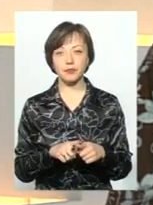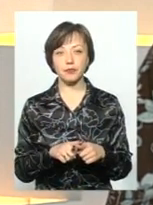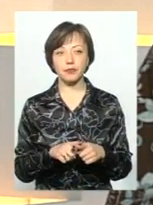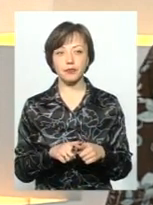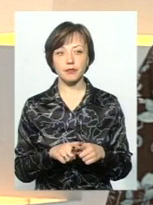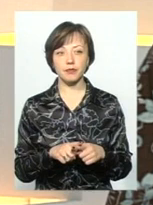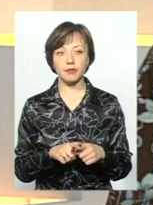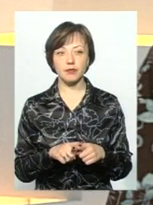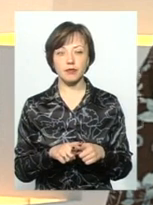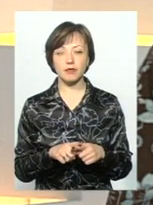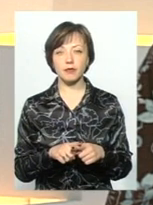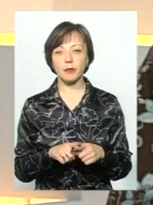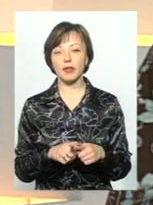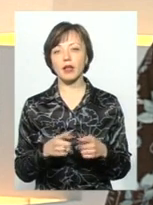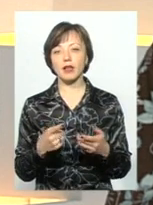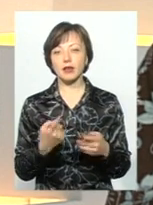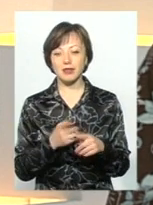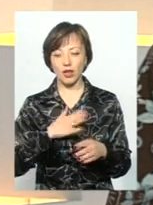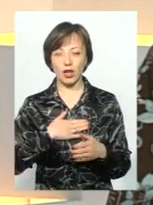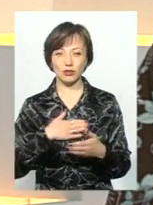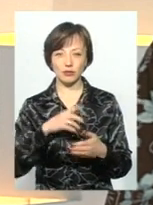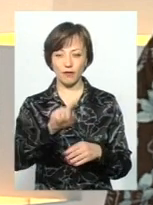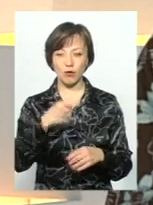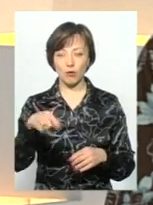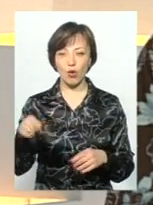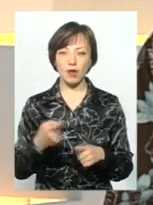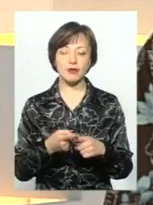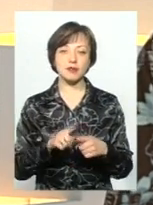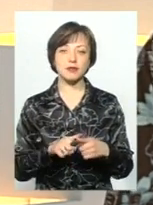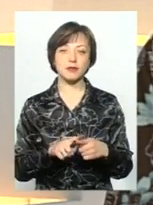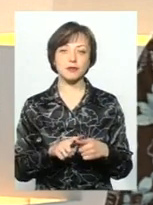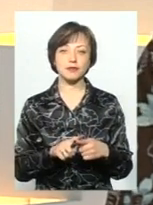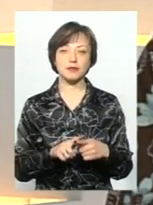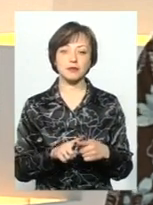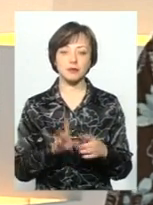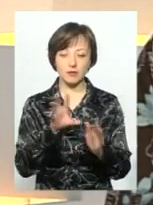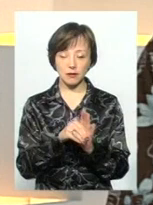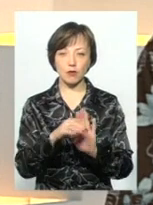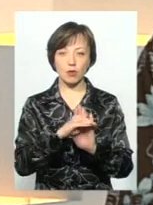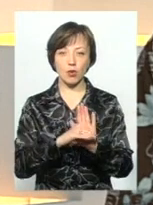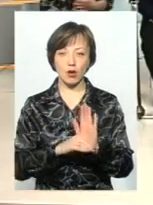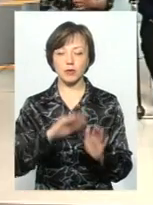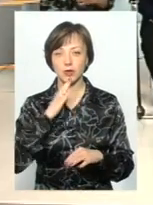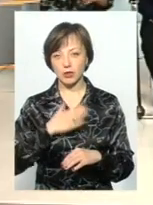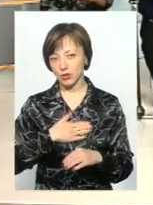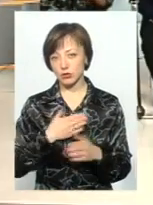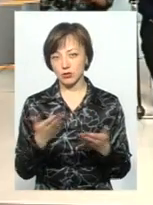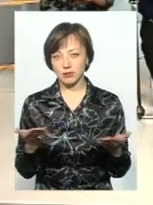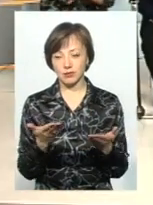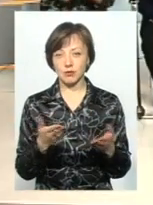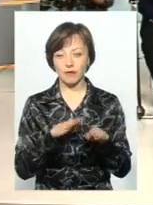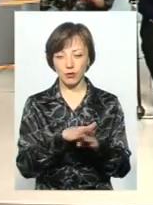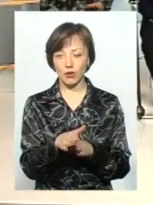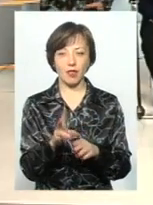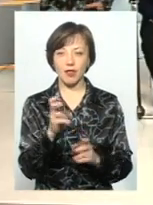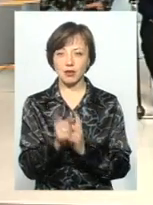націоналізація стратегічних підприємств, так і так далі, тому подібне те, що я озвучила. Це є в програмі, в нашій програмі, яку ми дотримуємося,